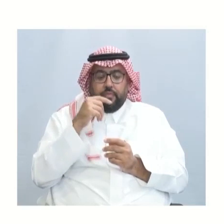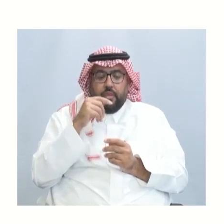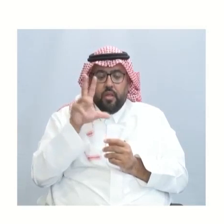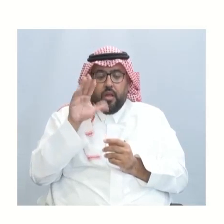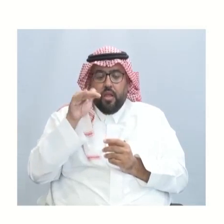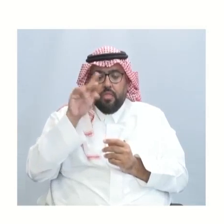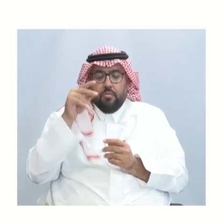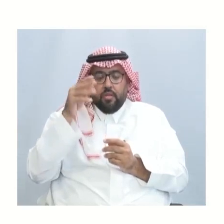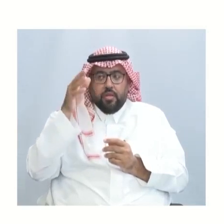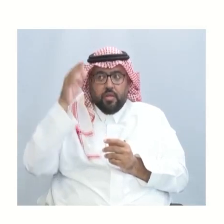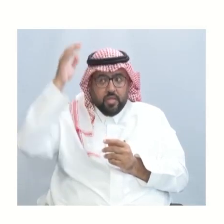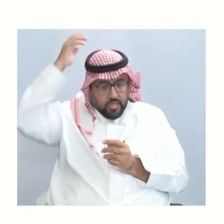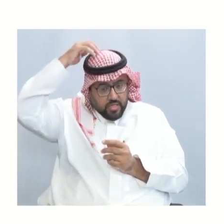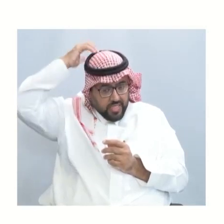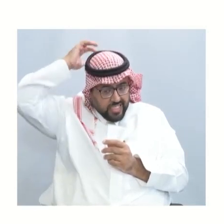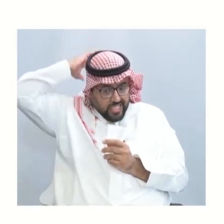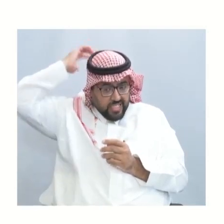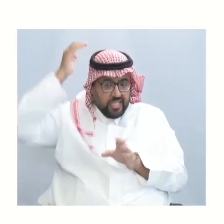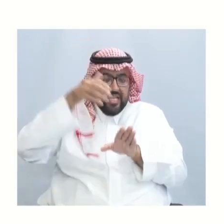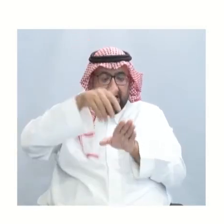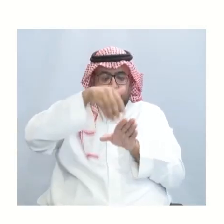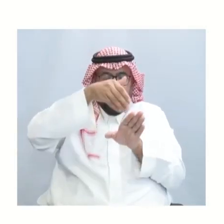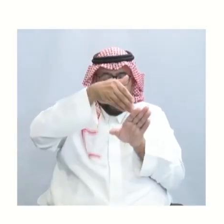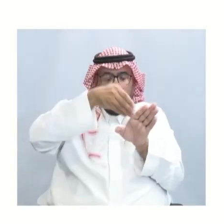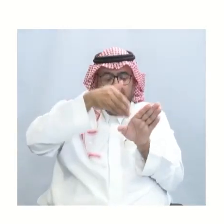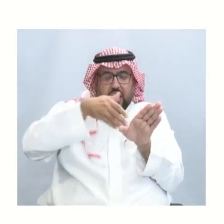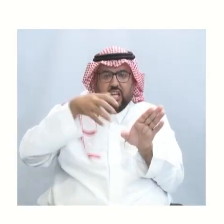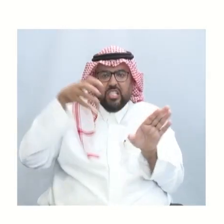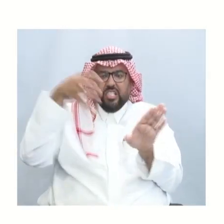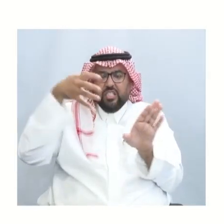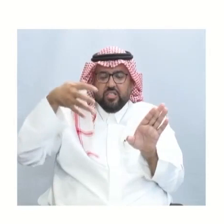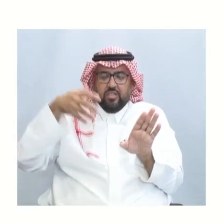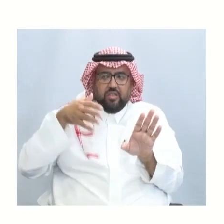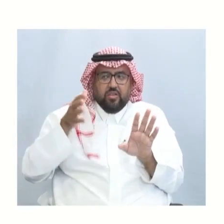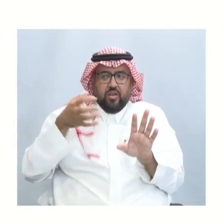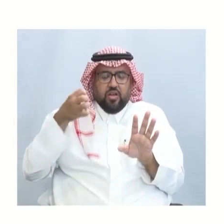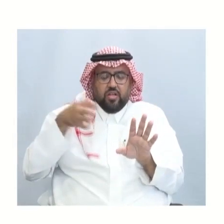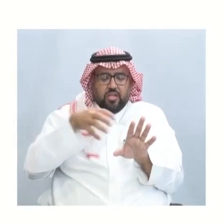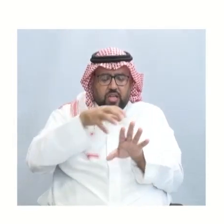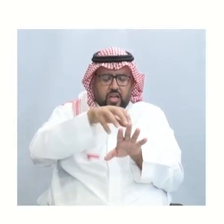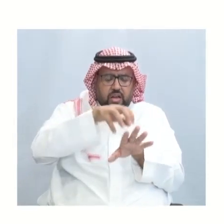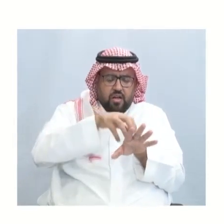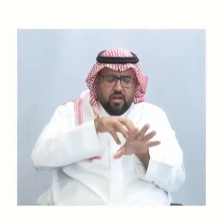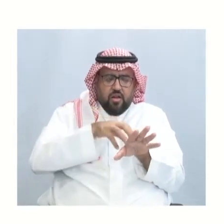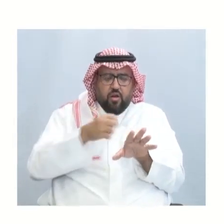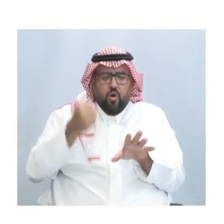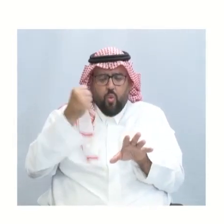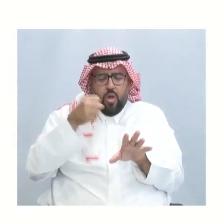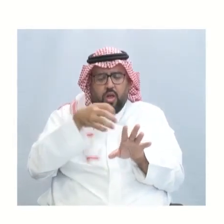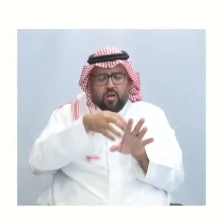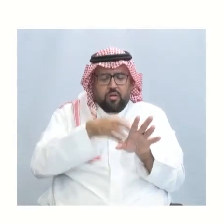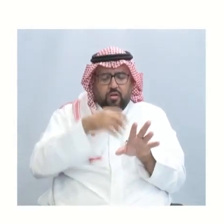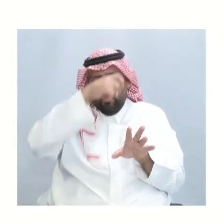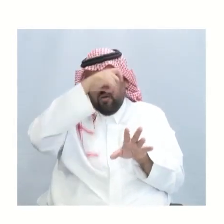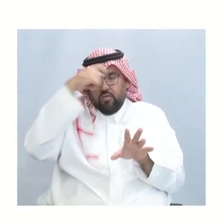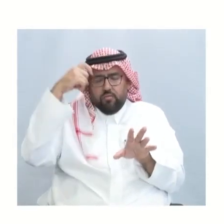له عرف من الاشواك يمتد على طول الظهر عين ثاثه على قمه الراس لها دور تتحسس درجه الحراره